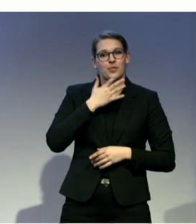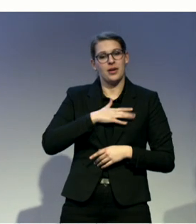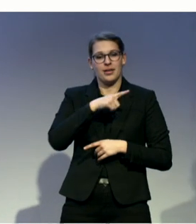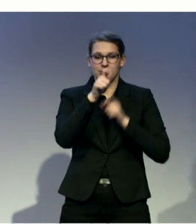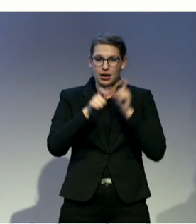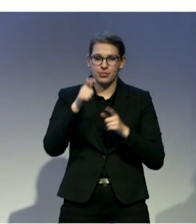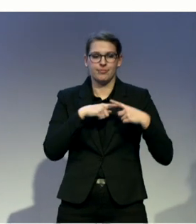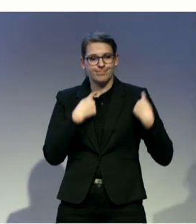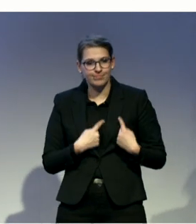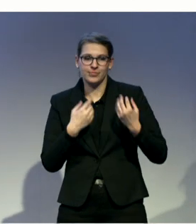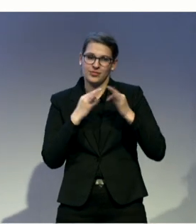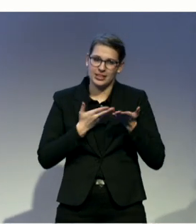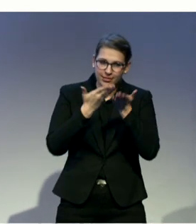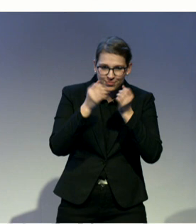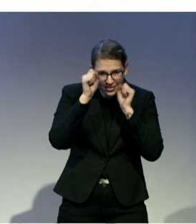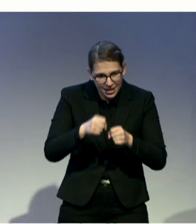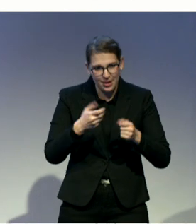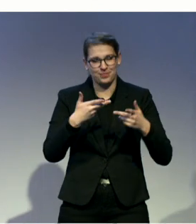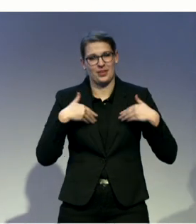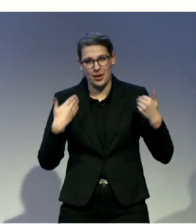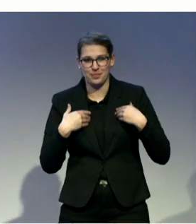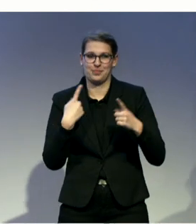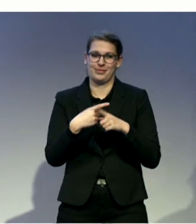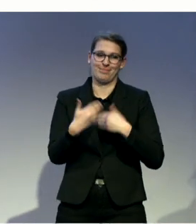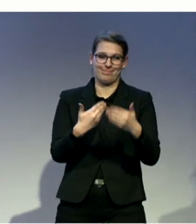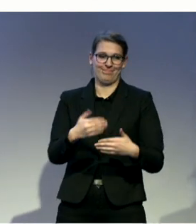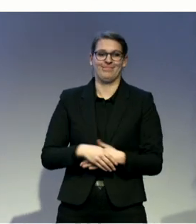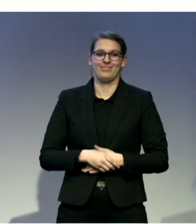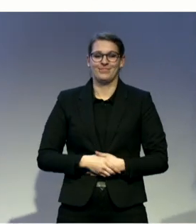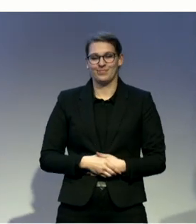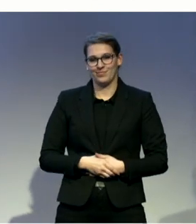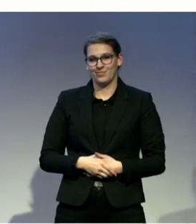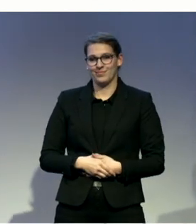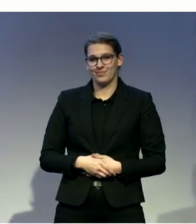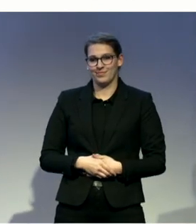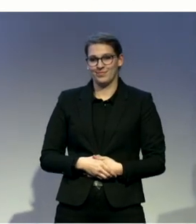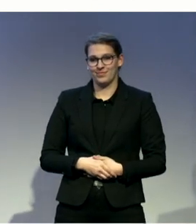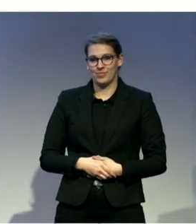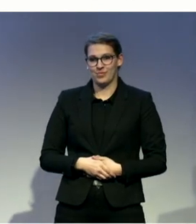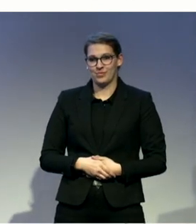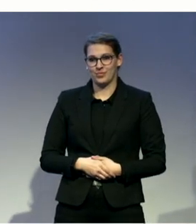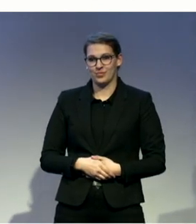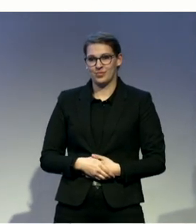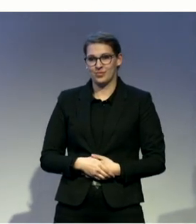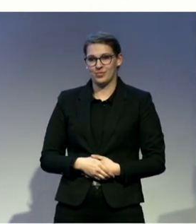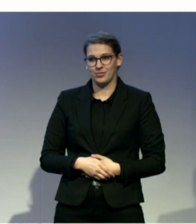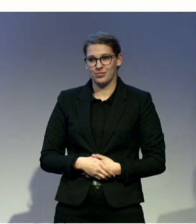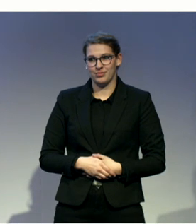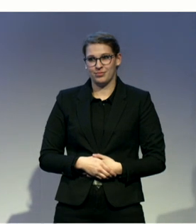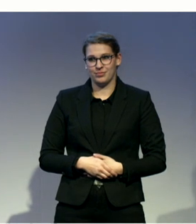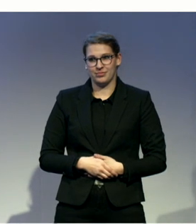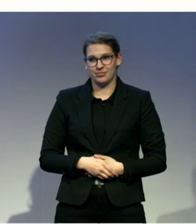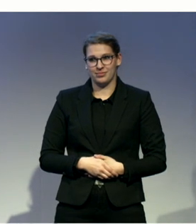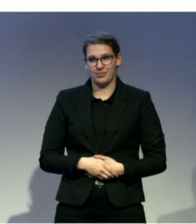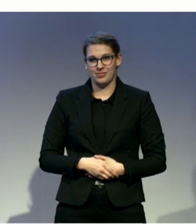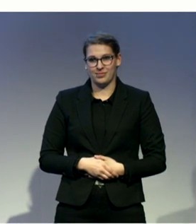Əvvəllər əlilliyi olan şəxslər üçün evlər tikiləndə ayrıca binalar tikilirdi və bu insanlar